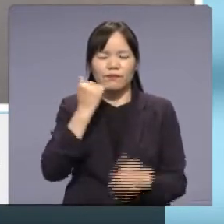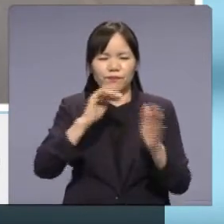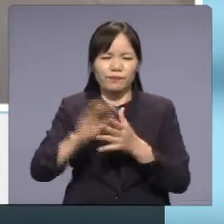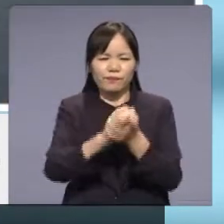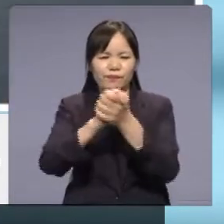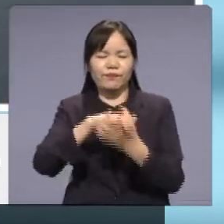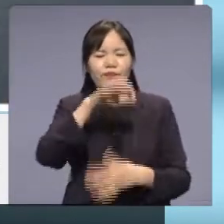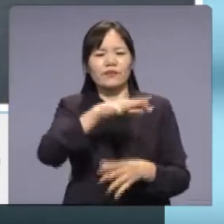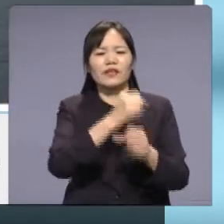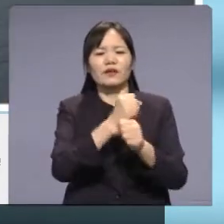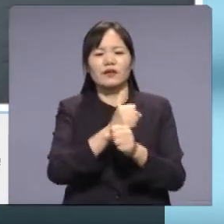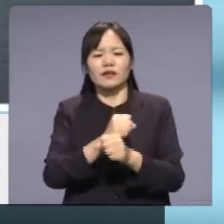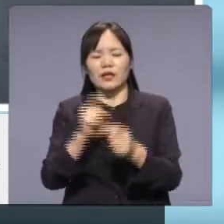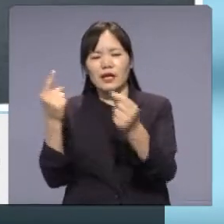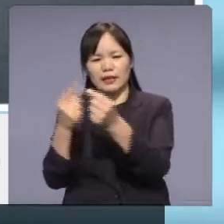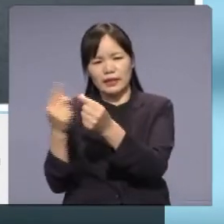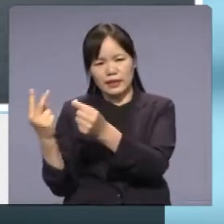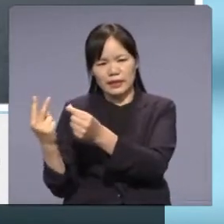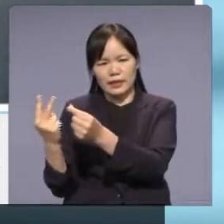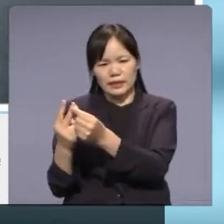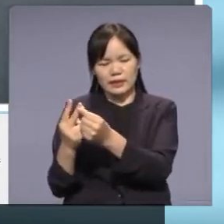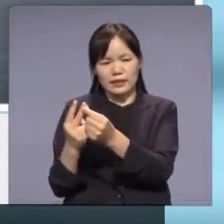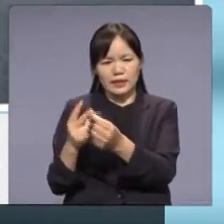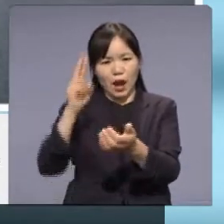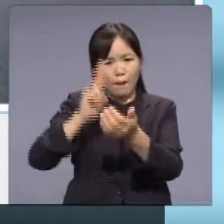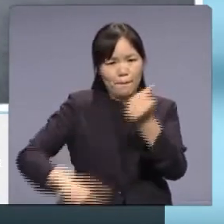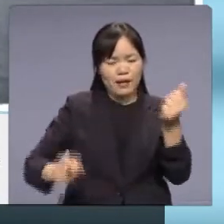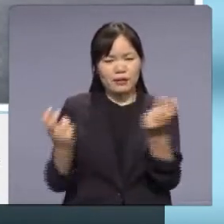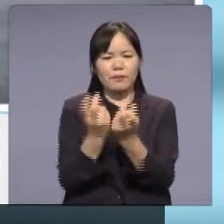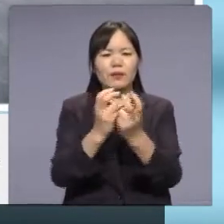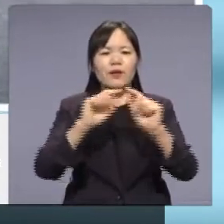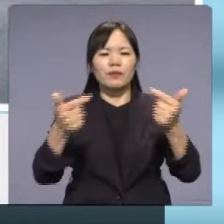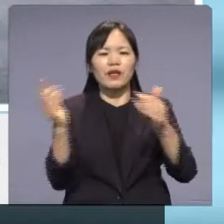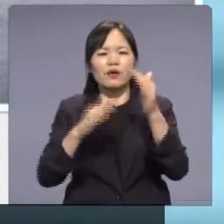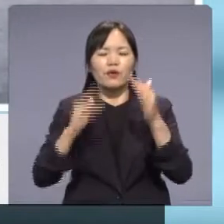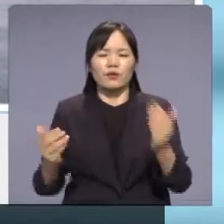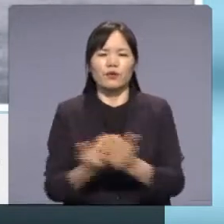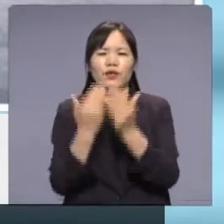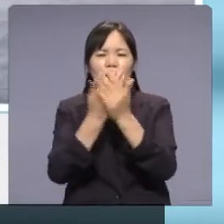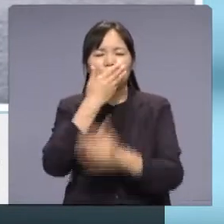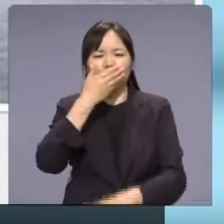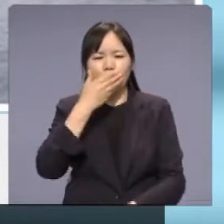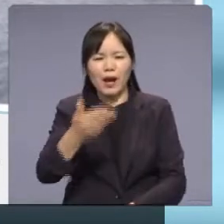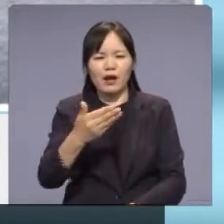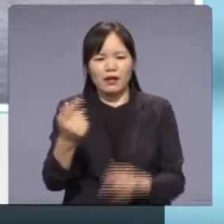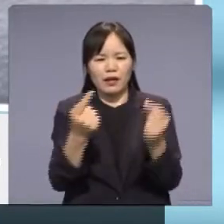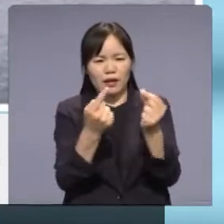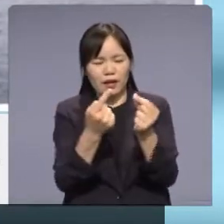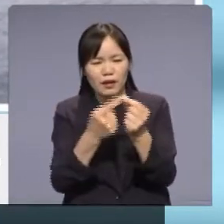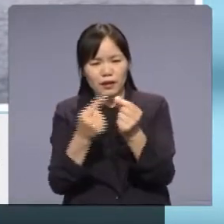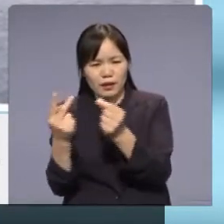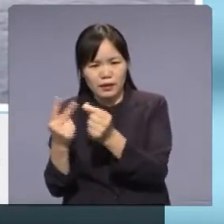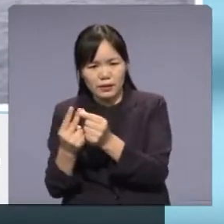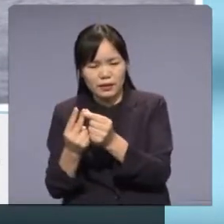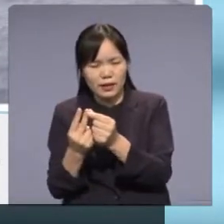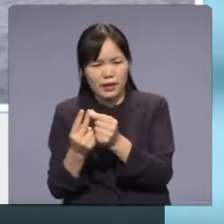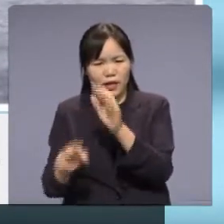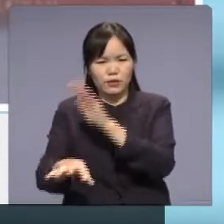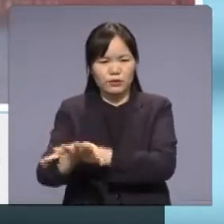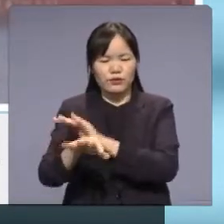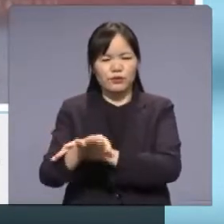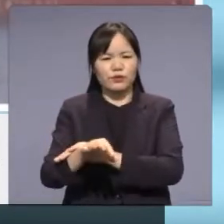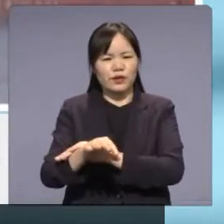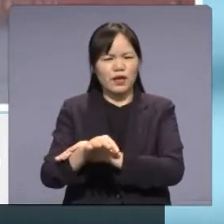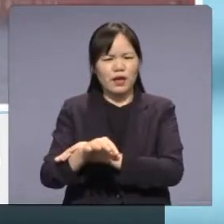네. 1, 2부두 그 부지를 매각하는 방식이 아니라 공공개발을 할 수 있게 1, 2부두 우측현에 인지금 부지에